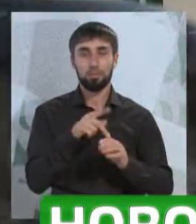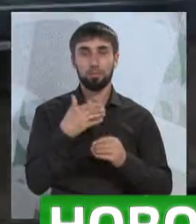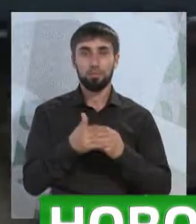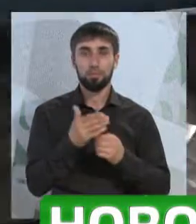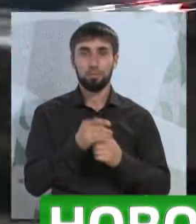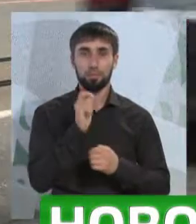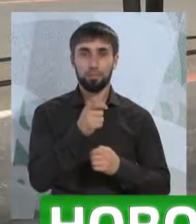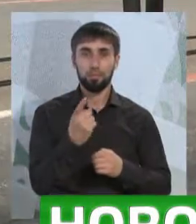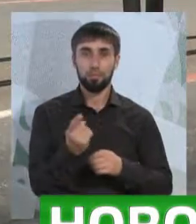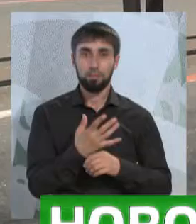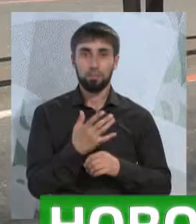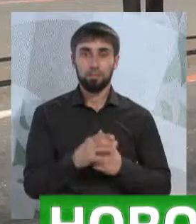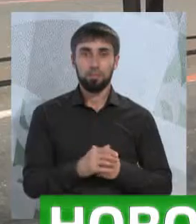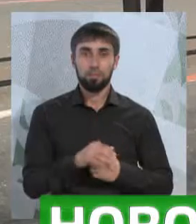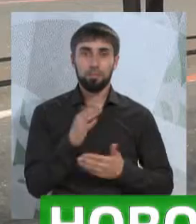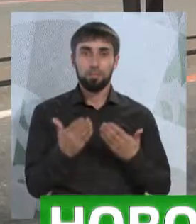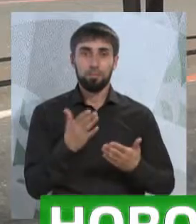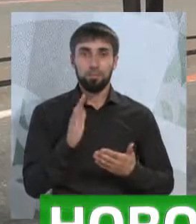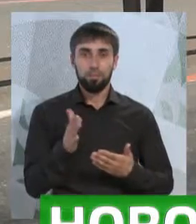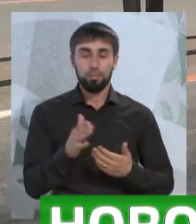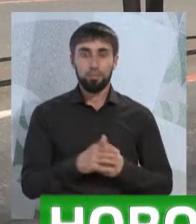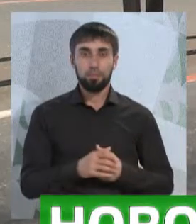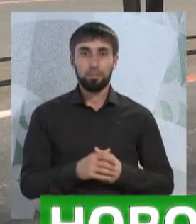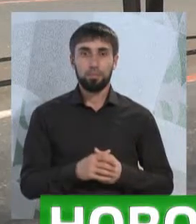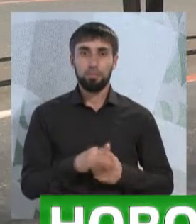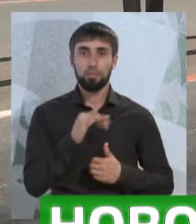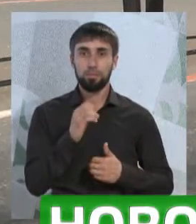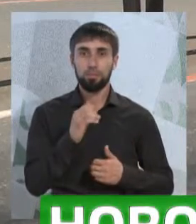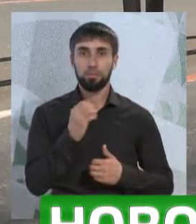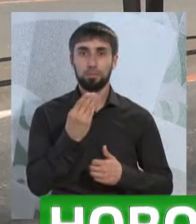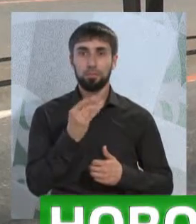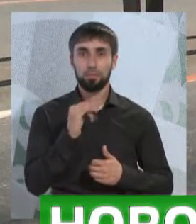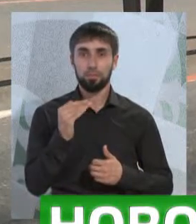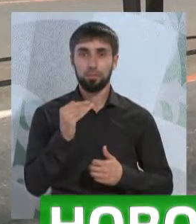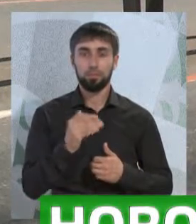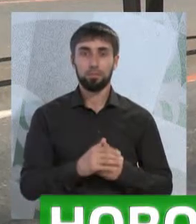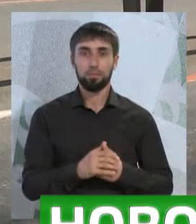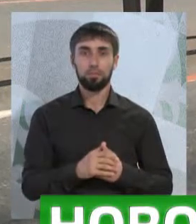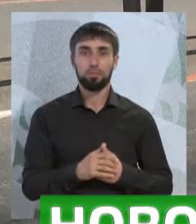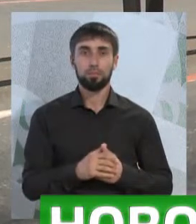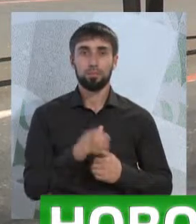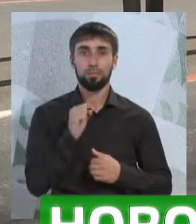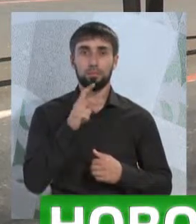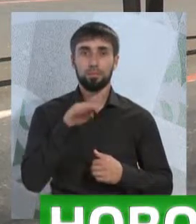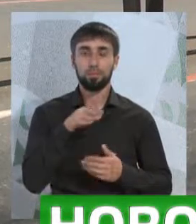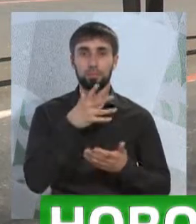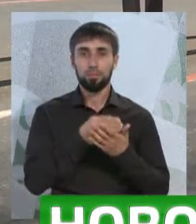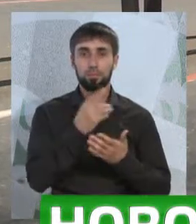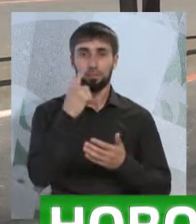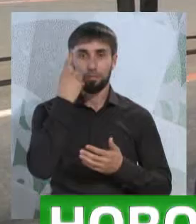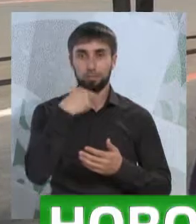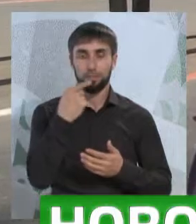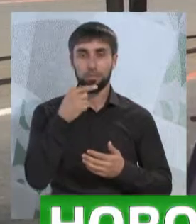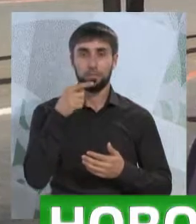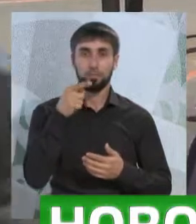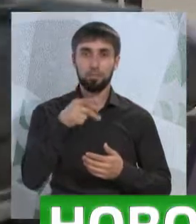предупреждение. Или будет уже штраф от на частных лиц от 1000 до